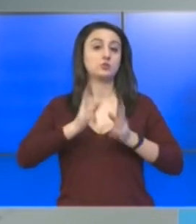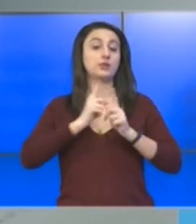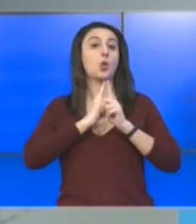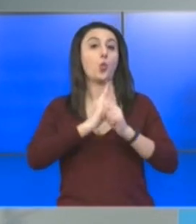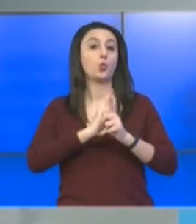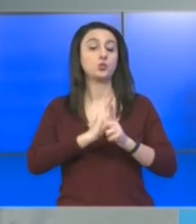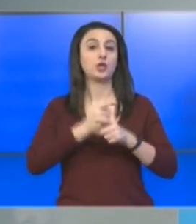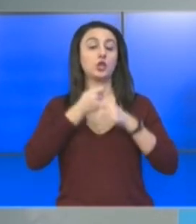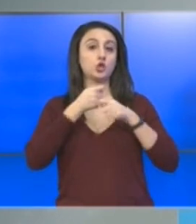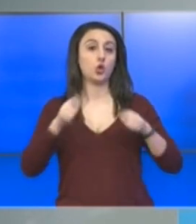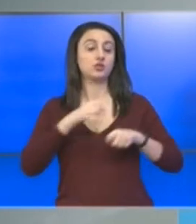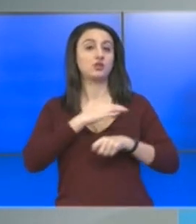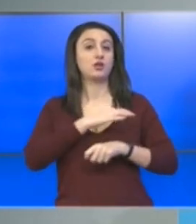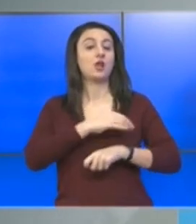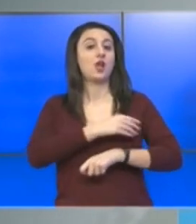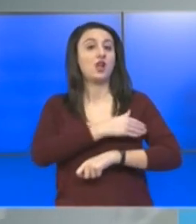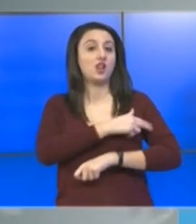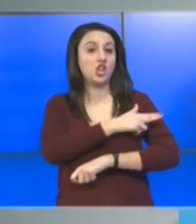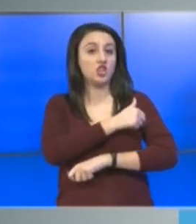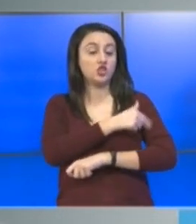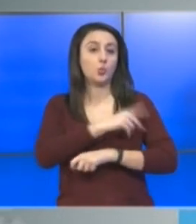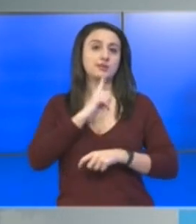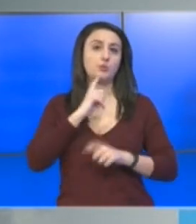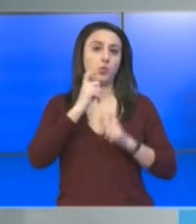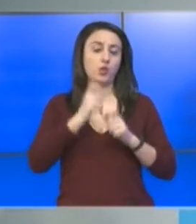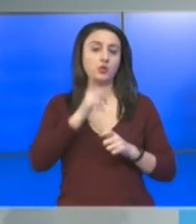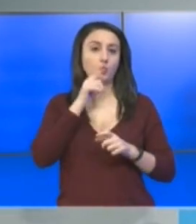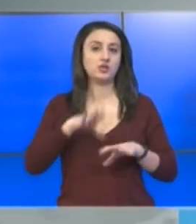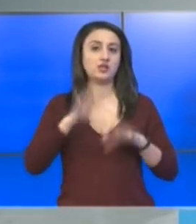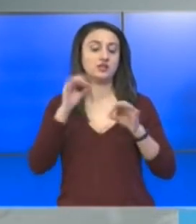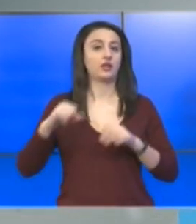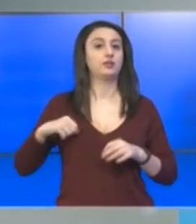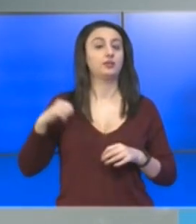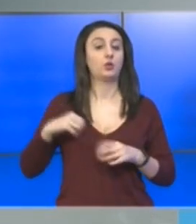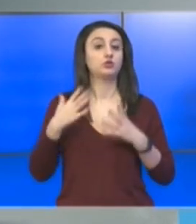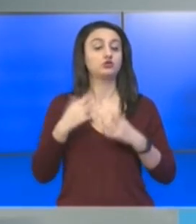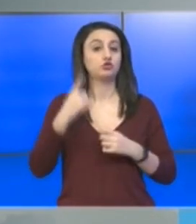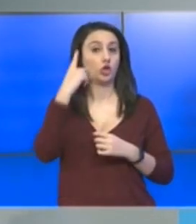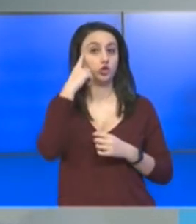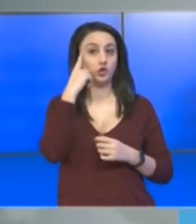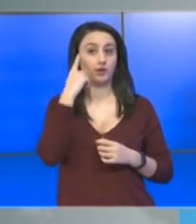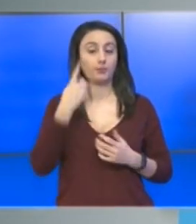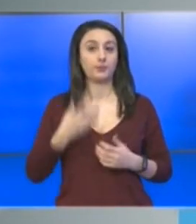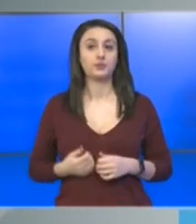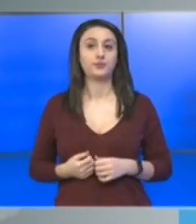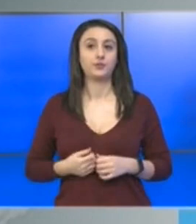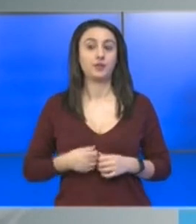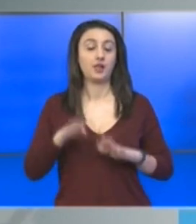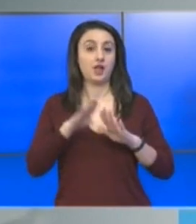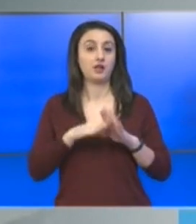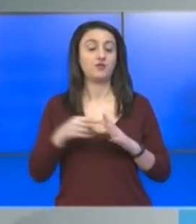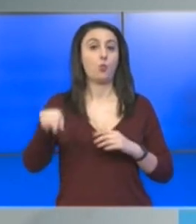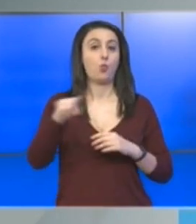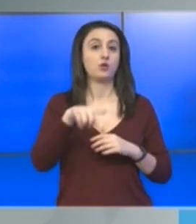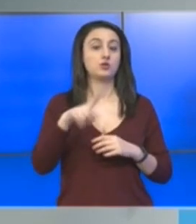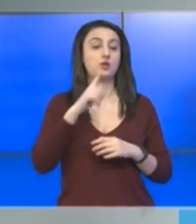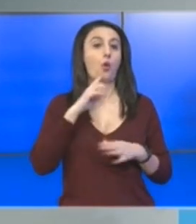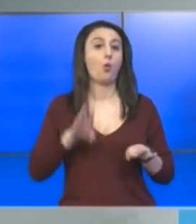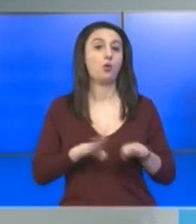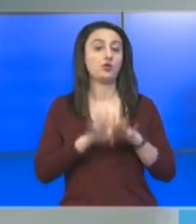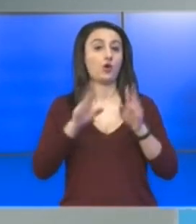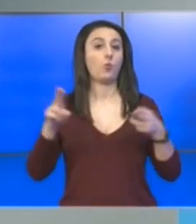cursurile în întreg colegiul, ci doar în clasa în care a fost depistat tânărul. Iar din câte știm la nivelul acesta, colegii